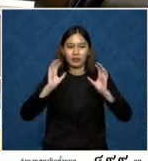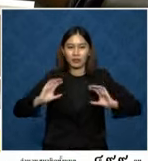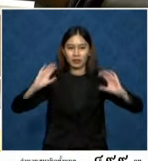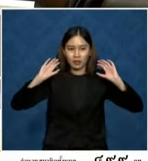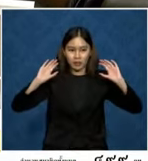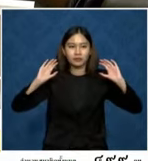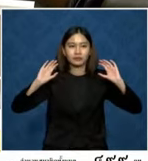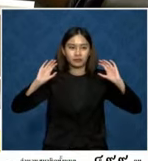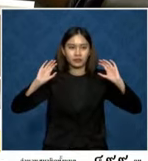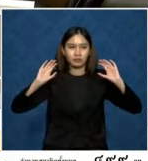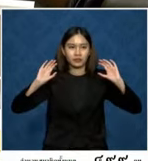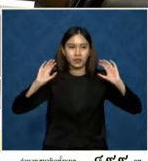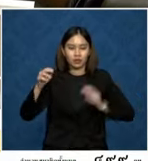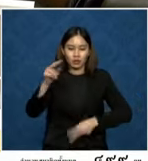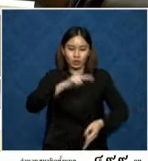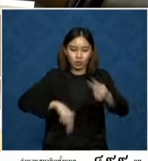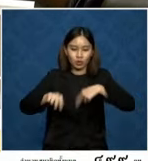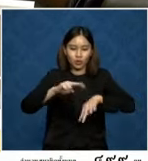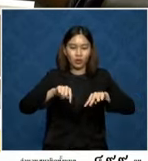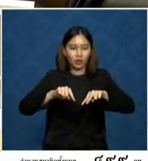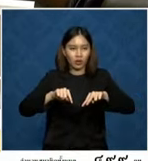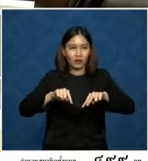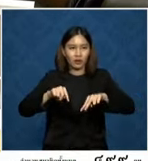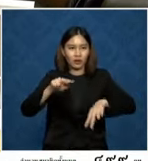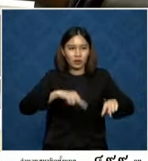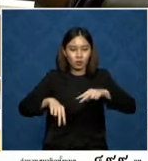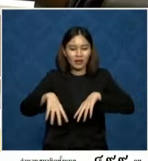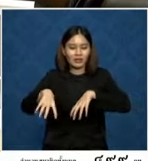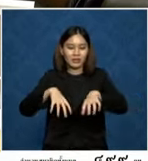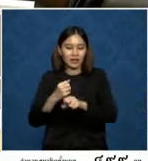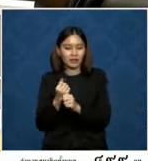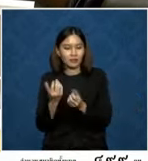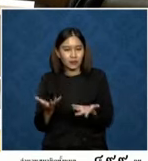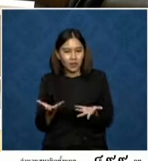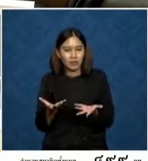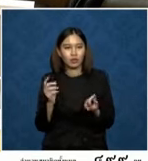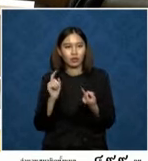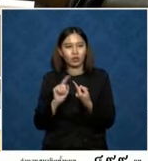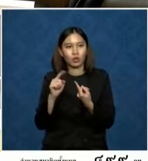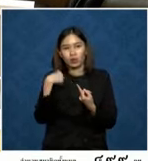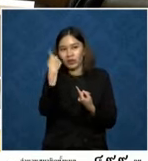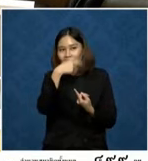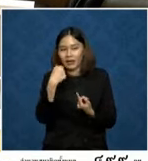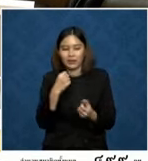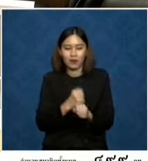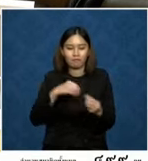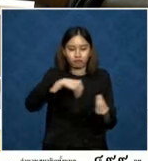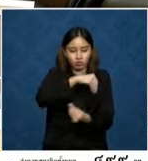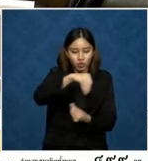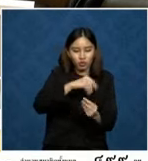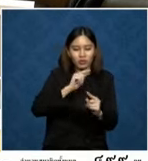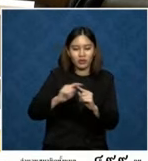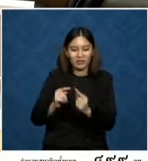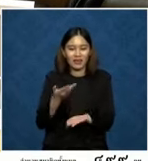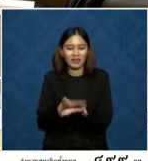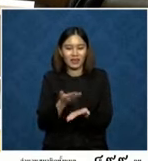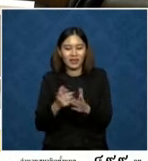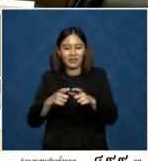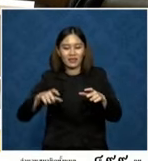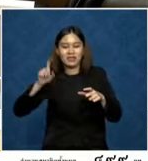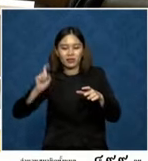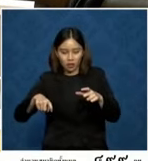าลนะครับจะดูแลนะครับจะจัดการอย่างไรนะครับกับบรรดาธุรกิจที่จะต้องอาศัยเช็คนะครับ